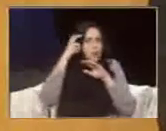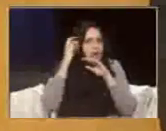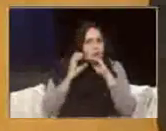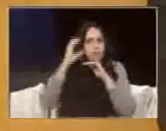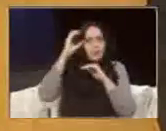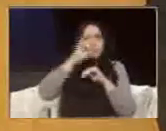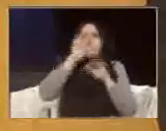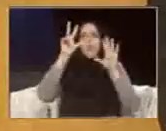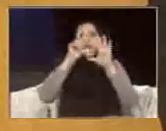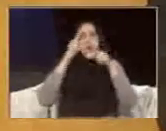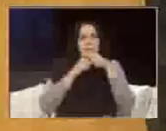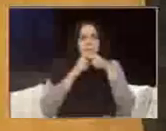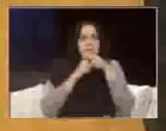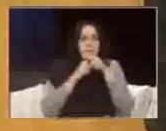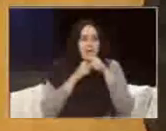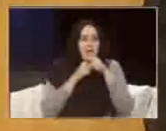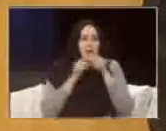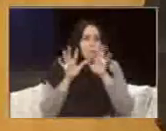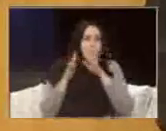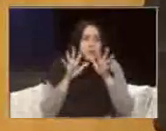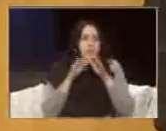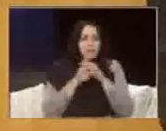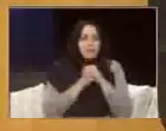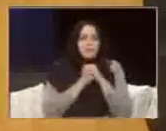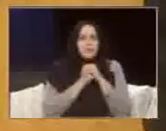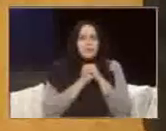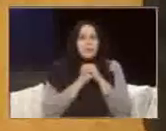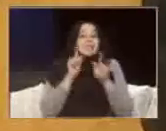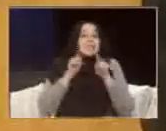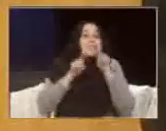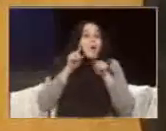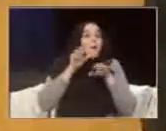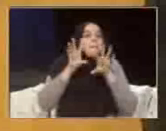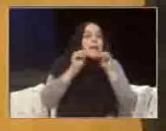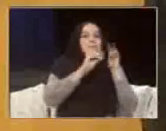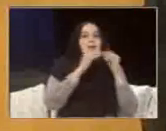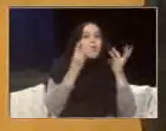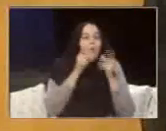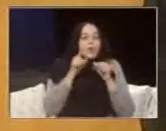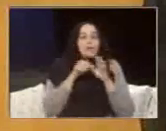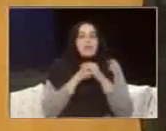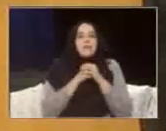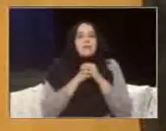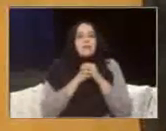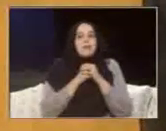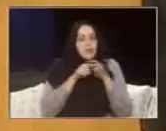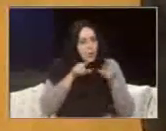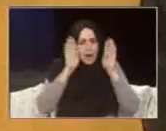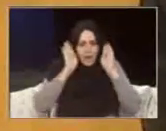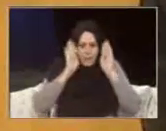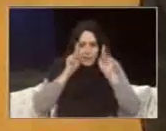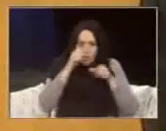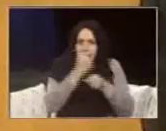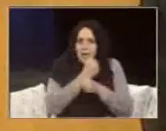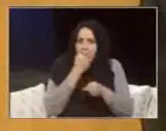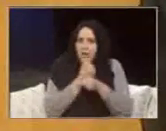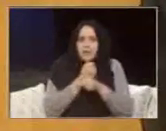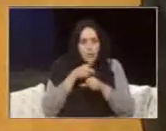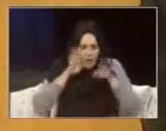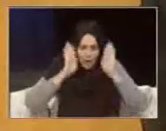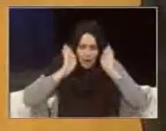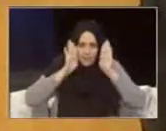8:30 تقريبا تشرق يعني في اذا كانت في بعض المناطق ما ادريش اذا المناطق اللي فيها، فانت تصلي في ذاك المكان في المكان اللي تروحي